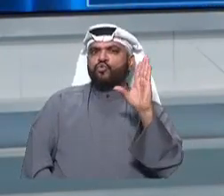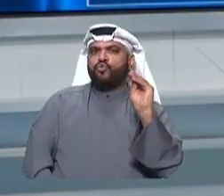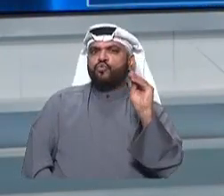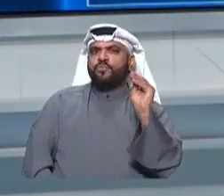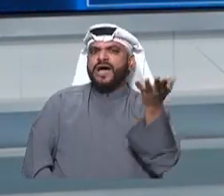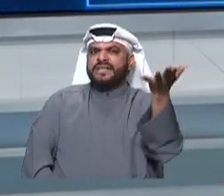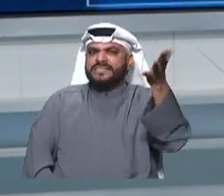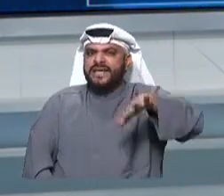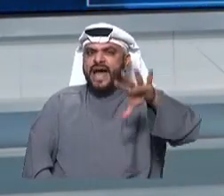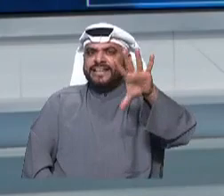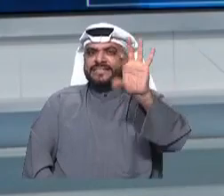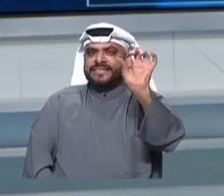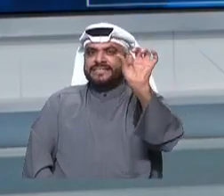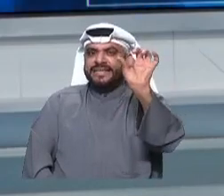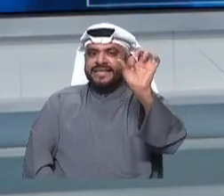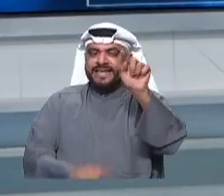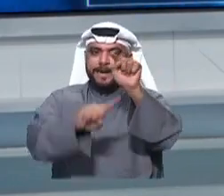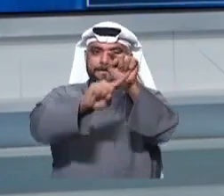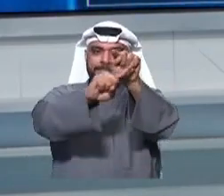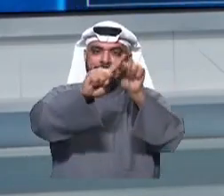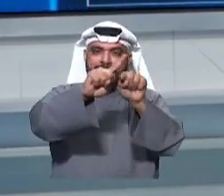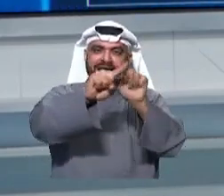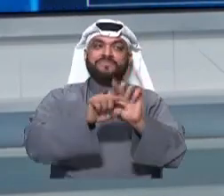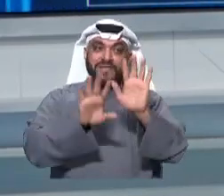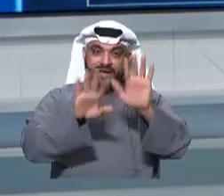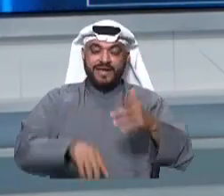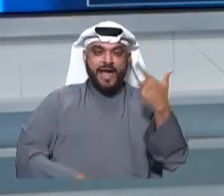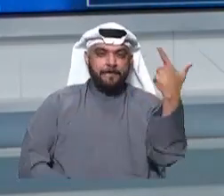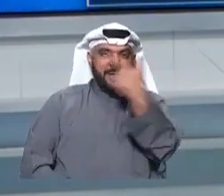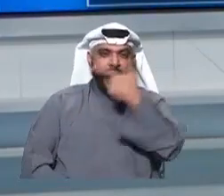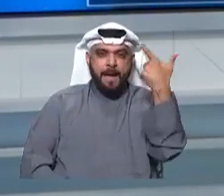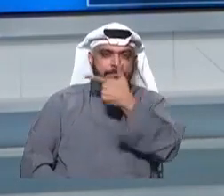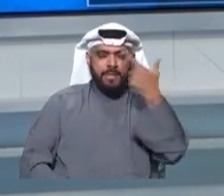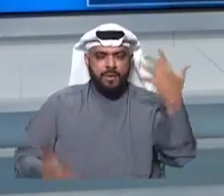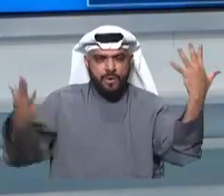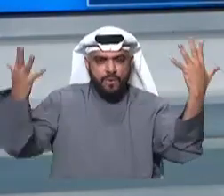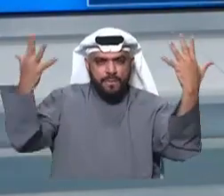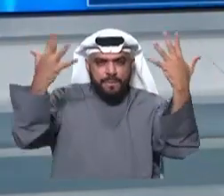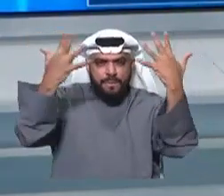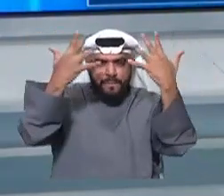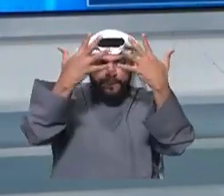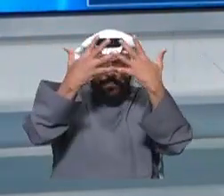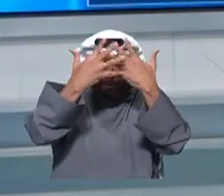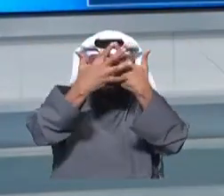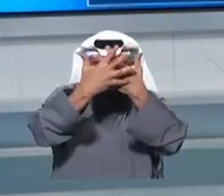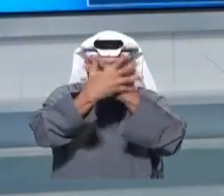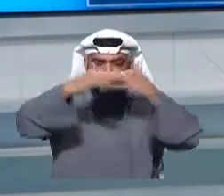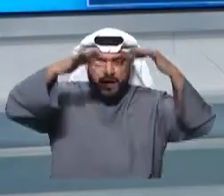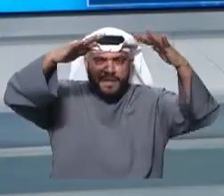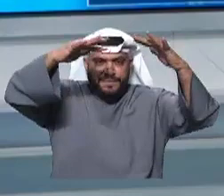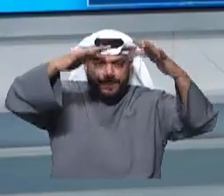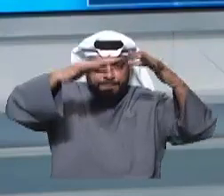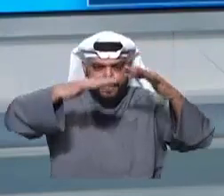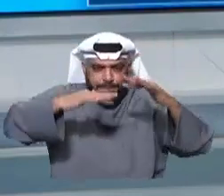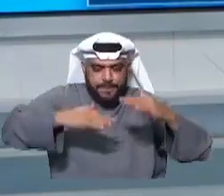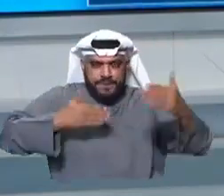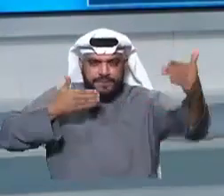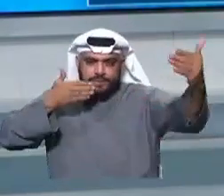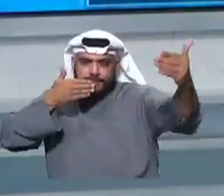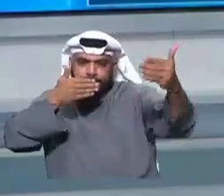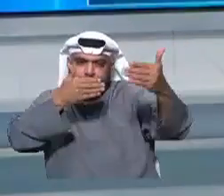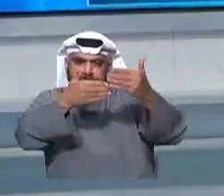على هذه المناطق. حاليا أيضا هناك ضباب متشكل في معظم المناطق، وأدى إلى تراجع وتدني ملحوظ في مدى